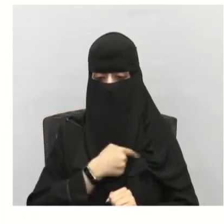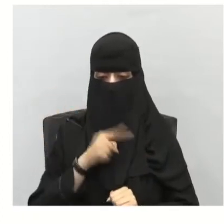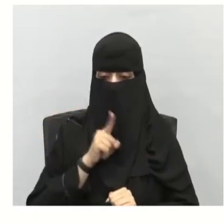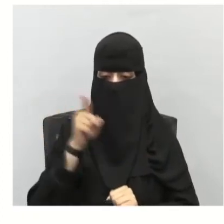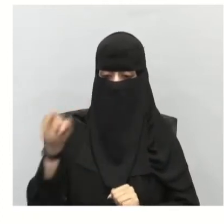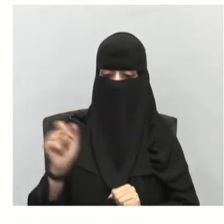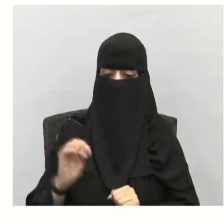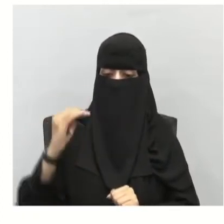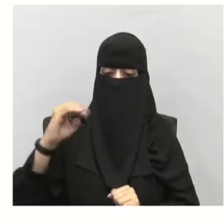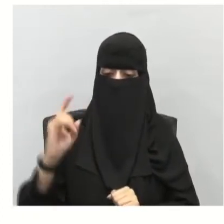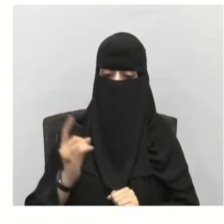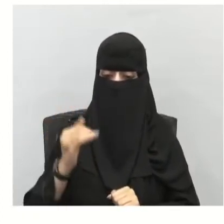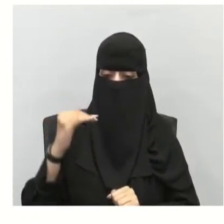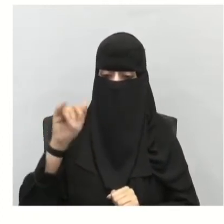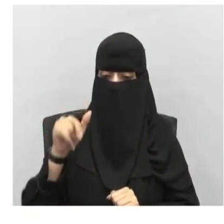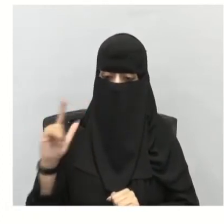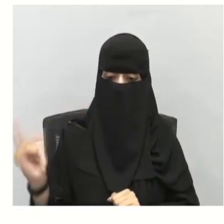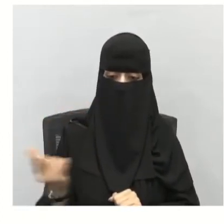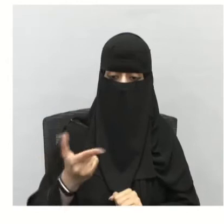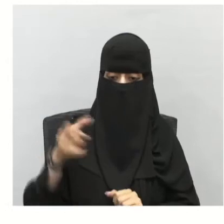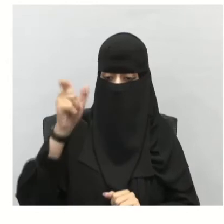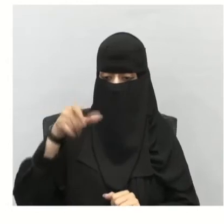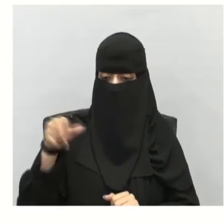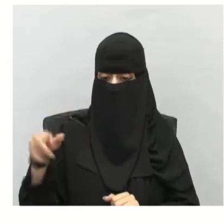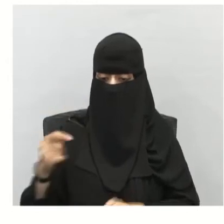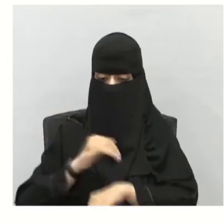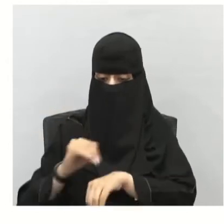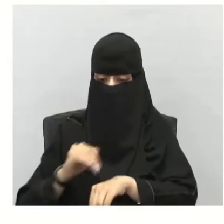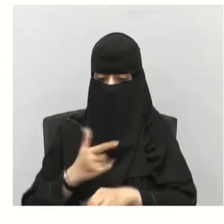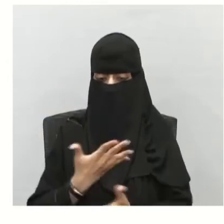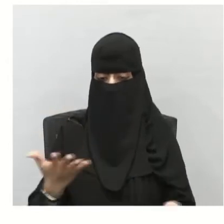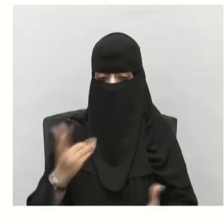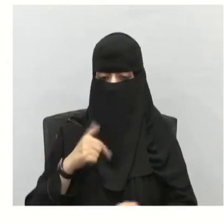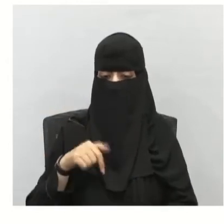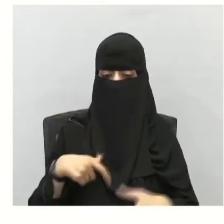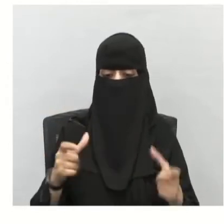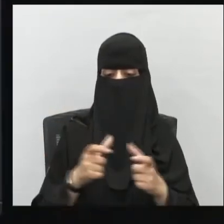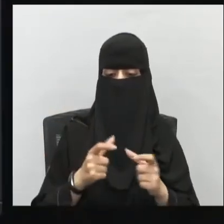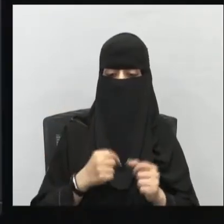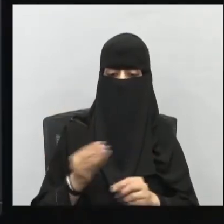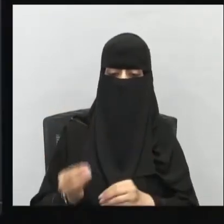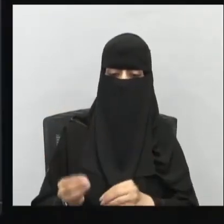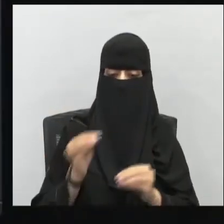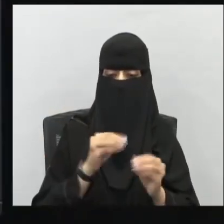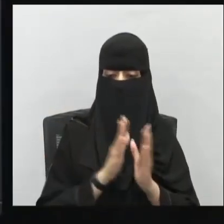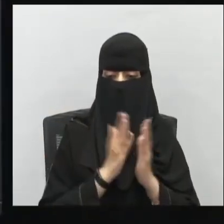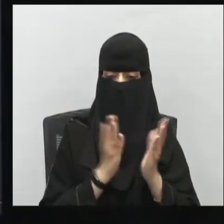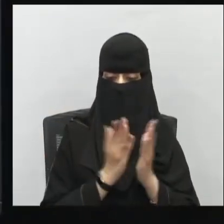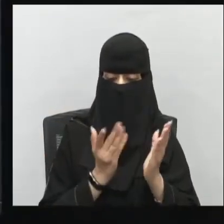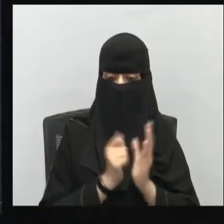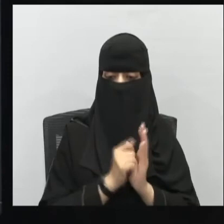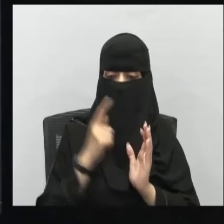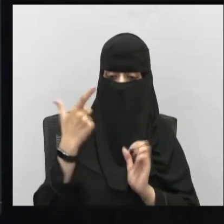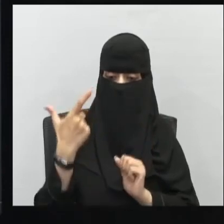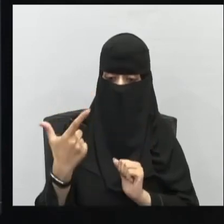اسم إشارة، كلمة جرحى جمع. الآن صغاري ننتقل إلى الكتاب المدرسي، أمسك